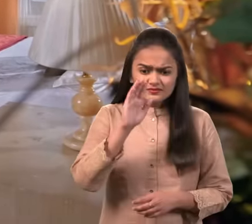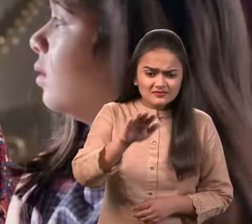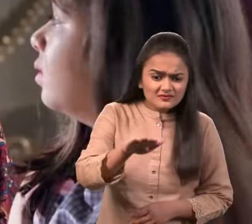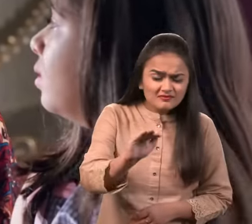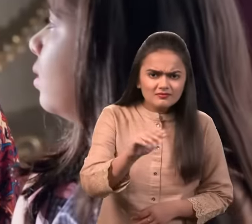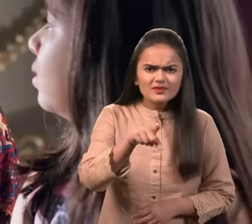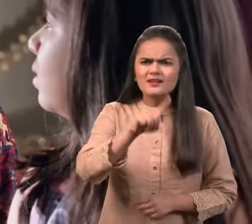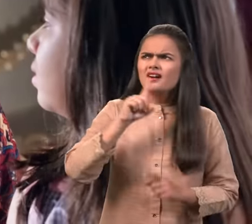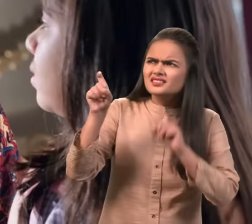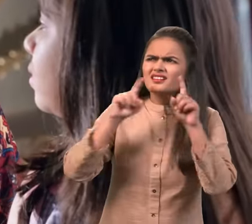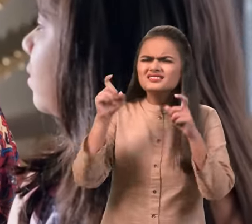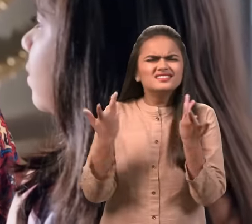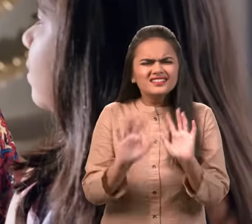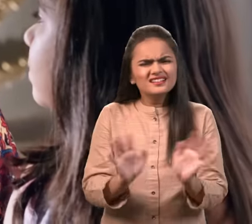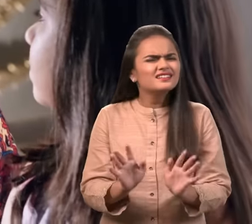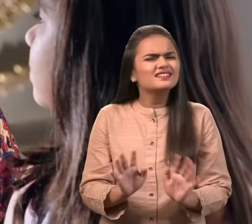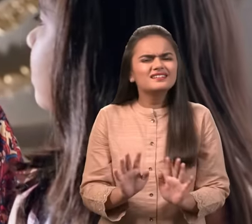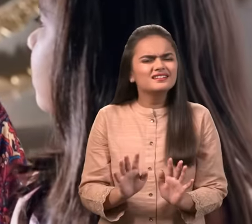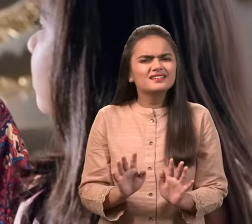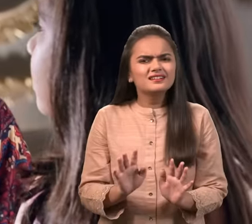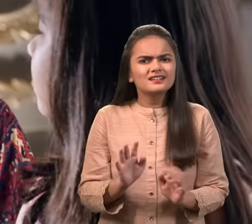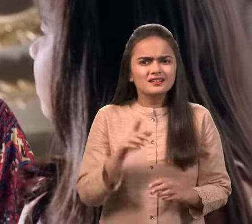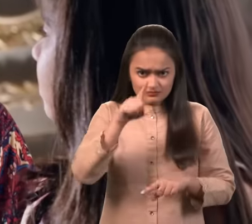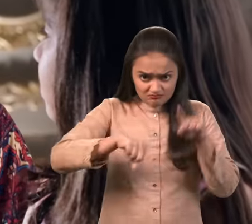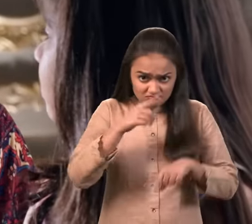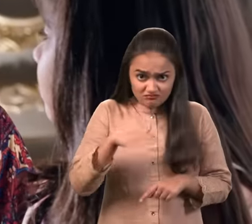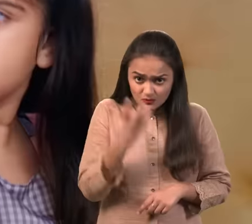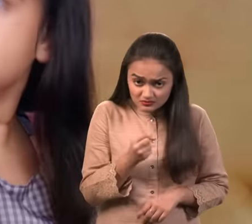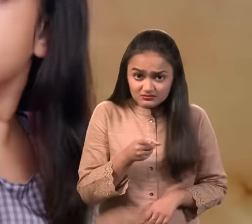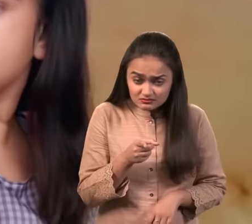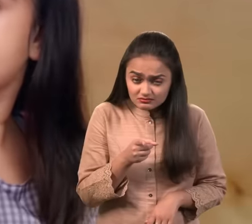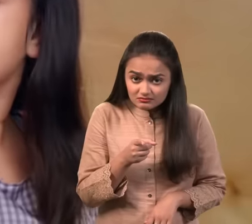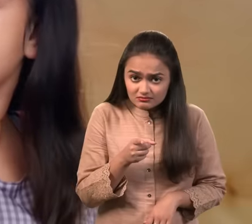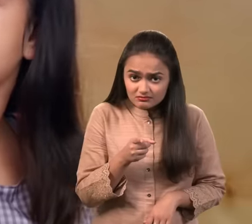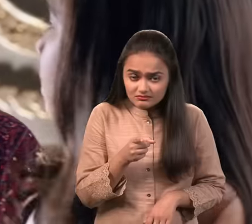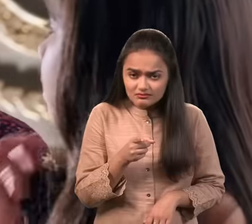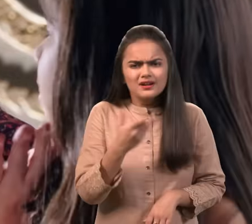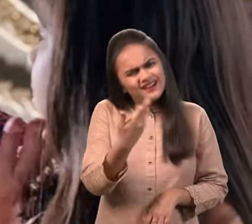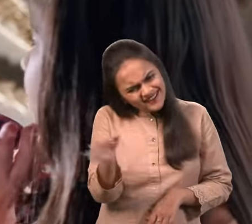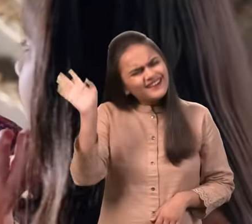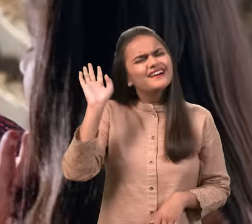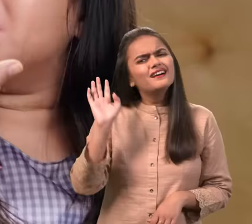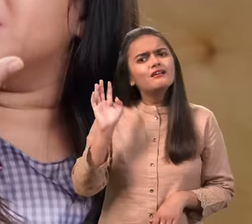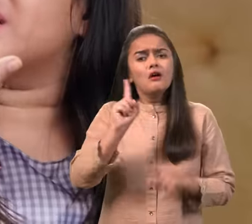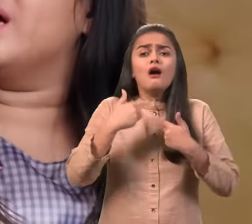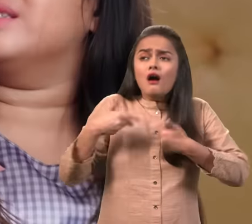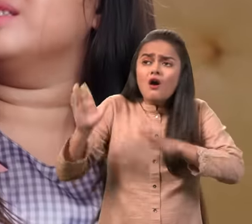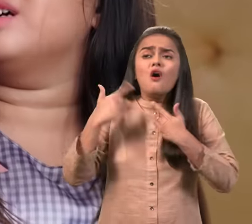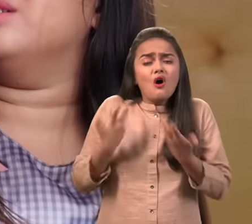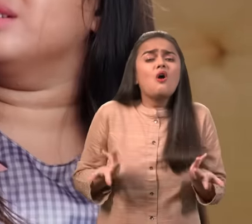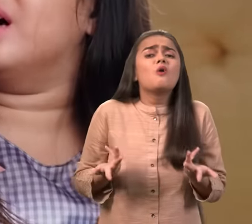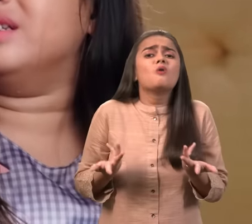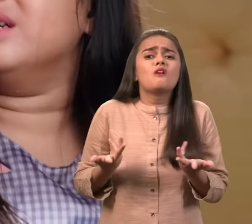हीर किसी को पूछने की क्या जरूरत है, संगीत में जाना है ना, चली जा। पर